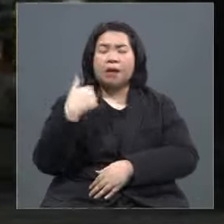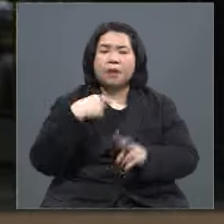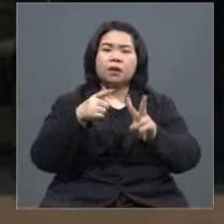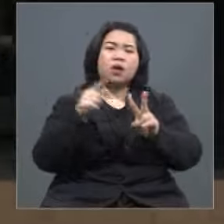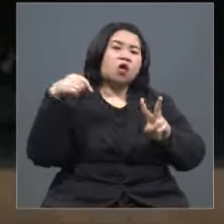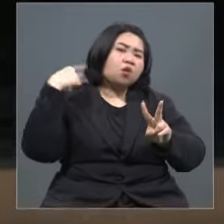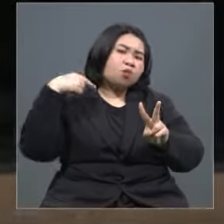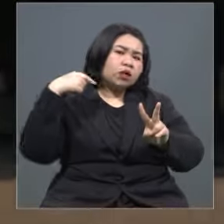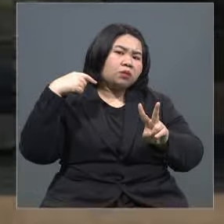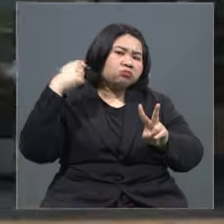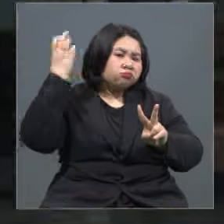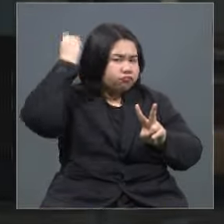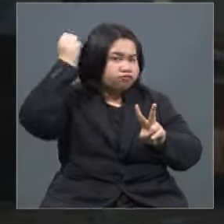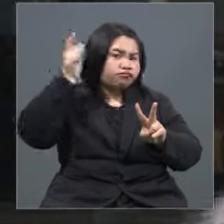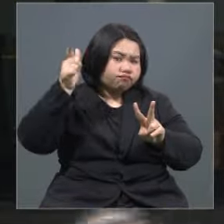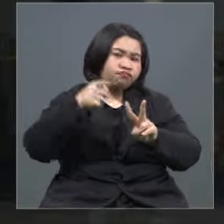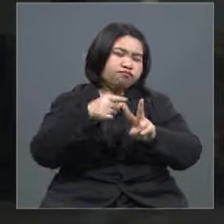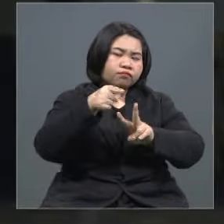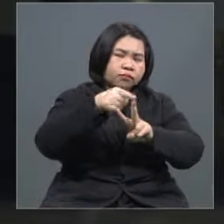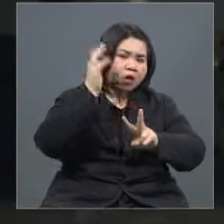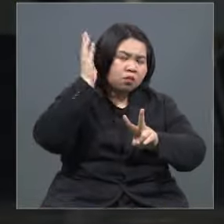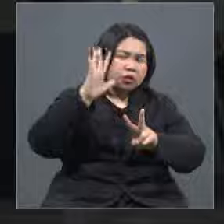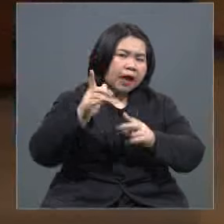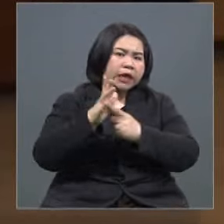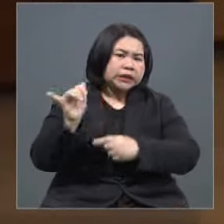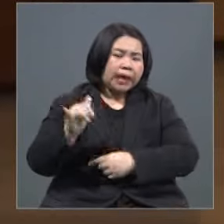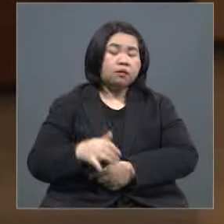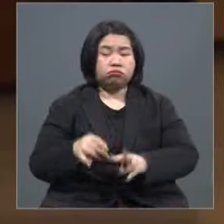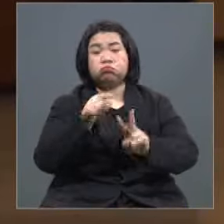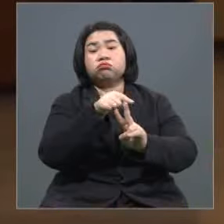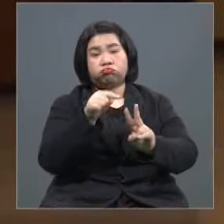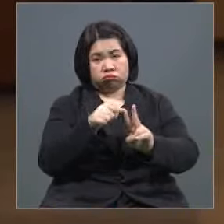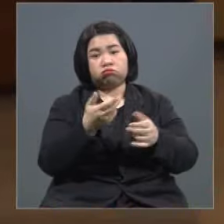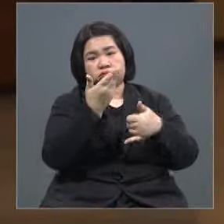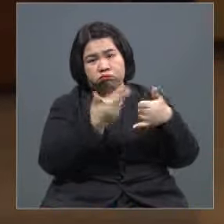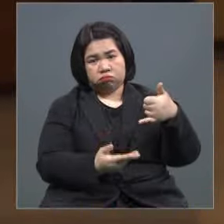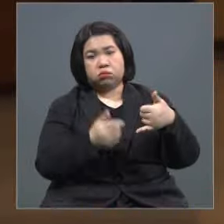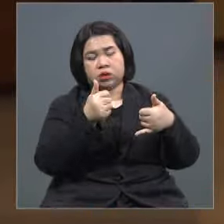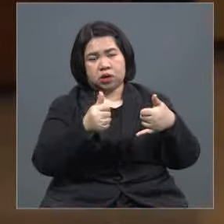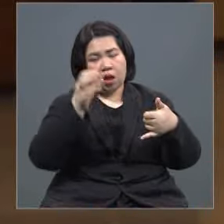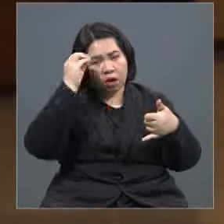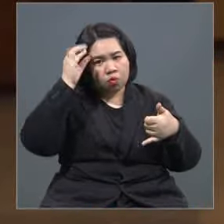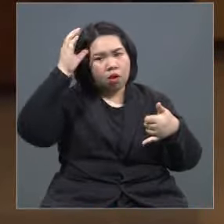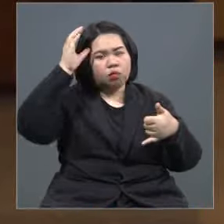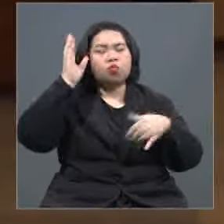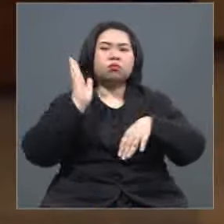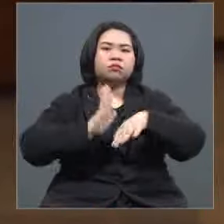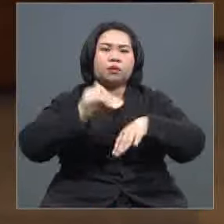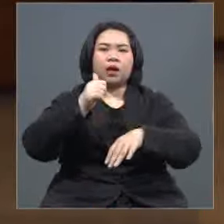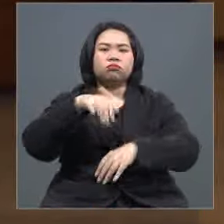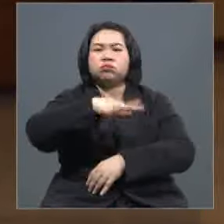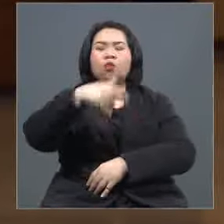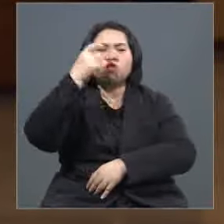างสาวแพทองธารกับนายชัยเกษมทั้ง2คนเป็นบุคคลที่มีคุณสมบัติมีความรู้ความสามารถเป็นที่ประ